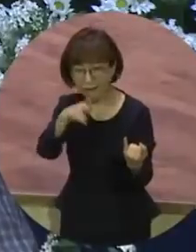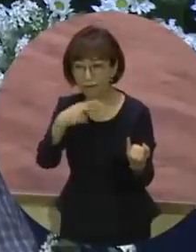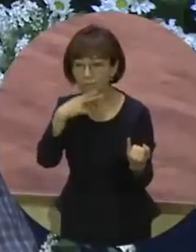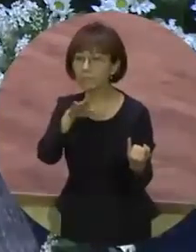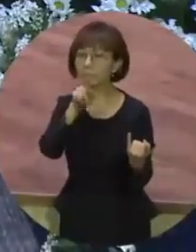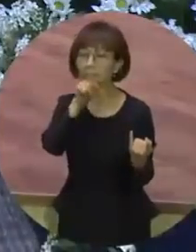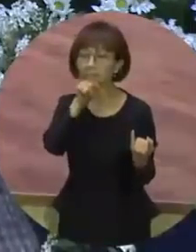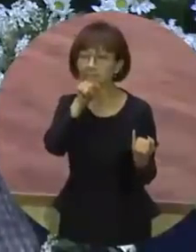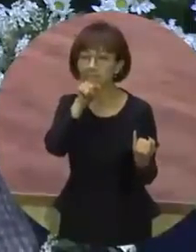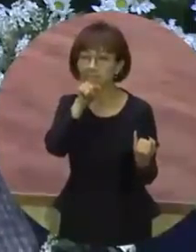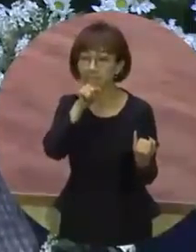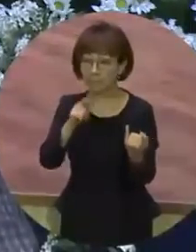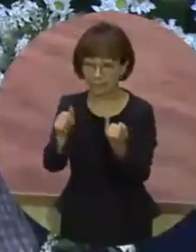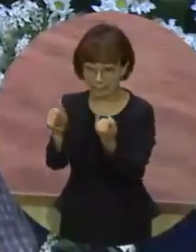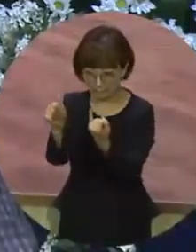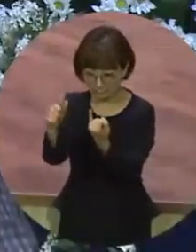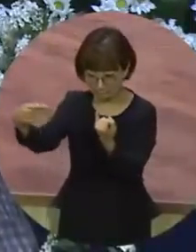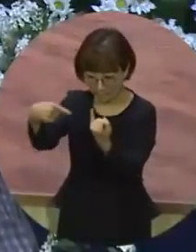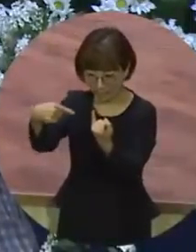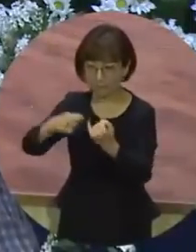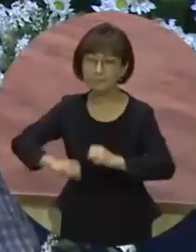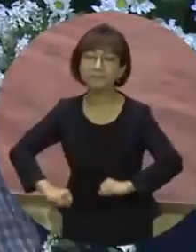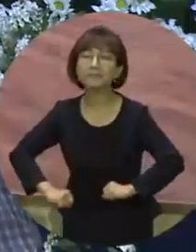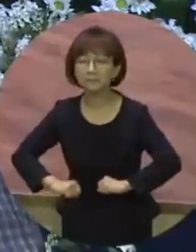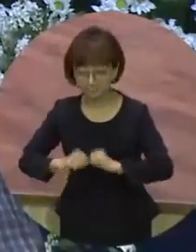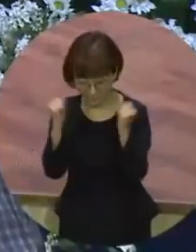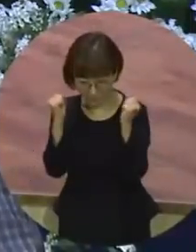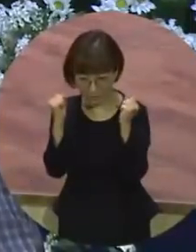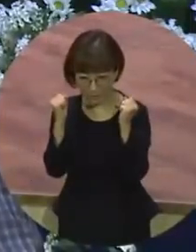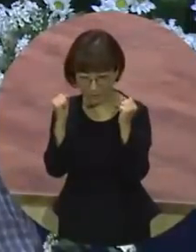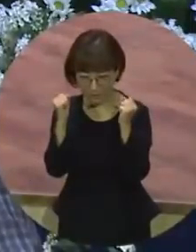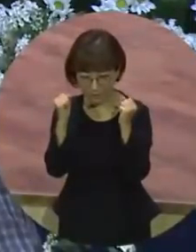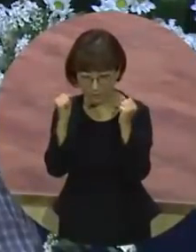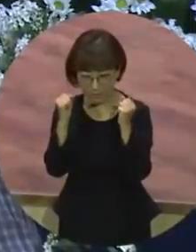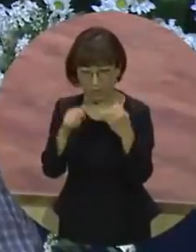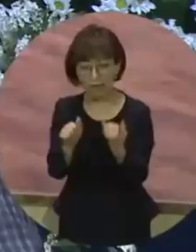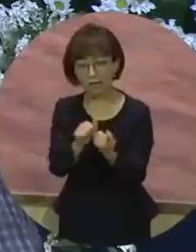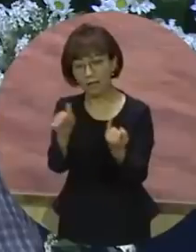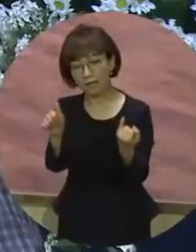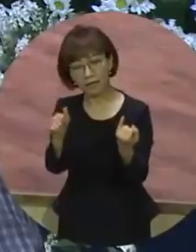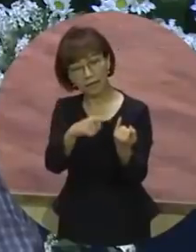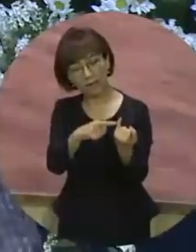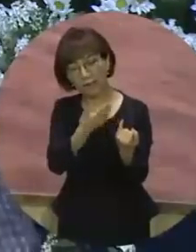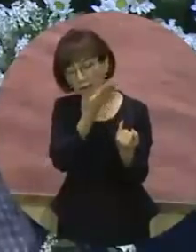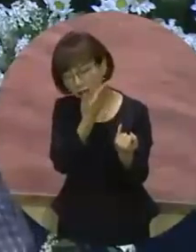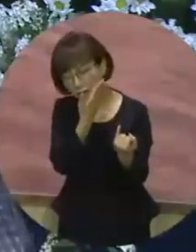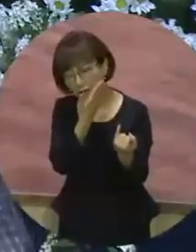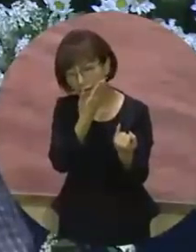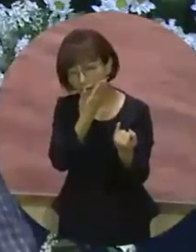말이니까 순종하는 이런 것들을 생각하면 아브라함이 얼마나 많이 슬퍼하고